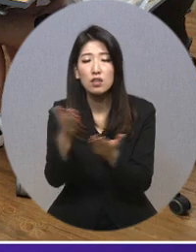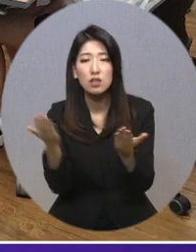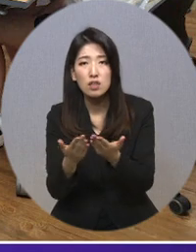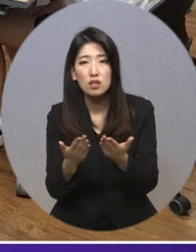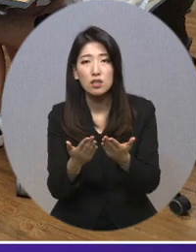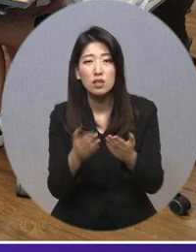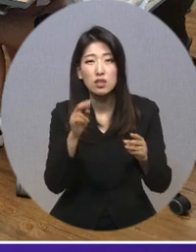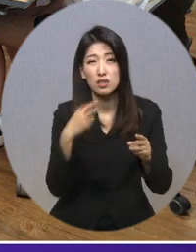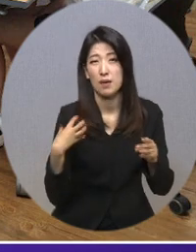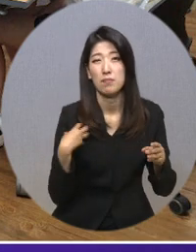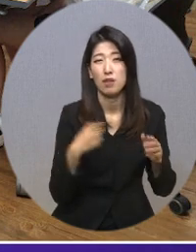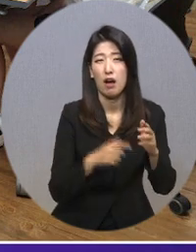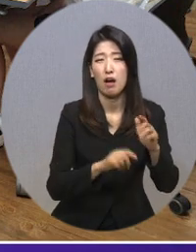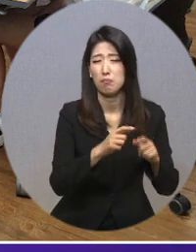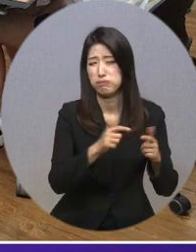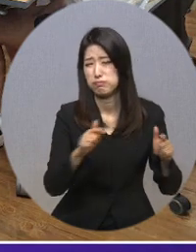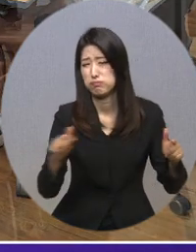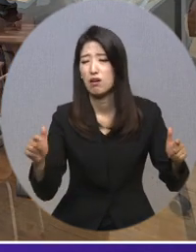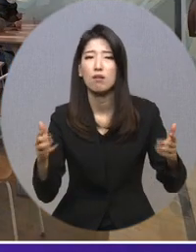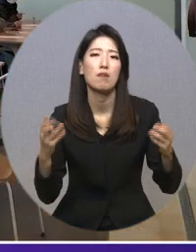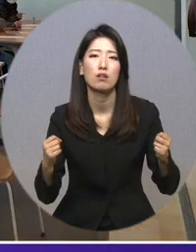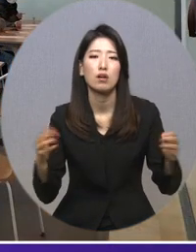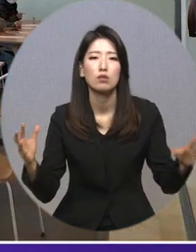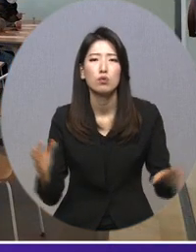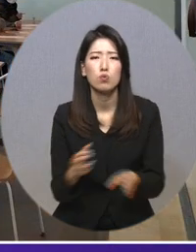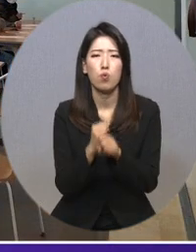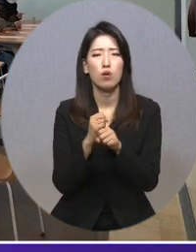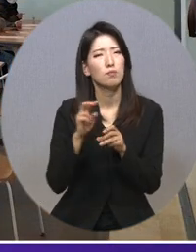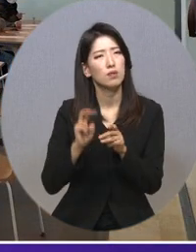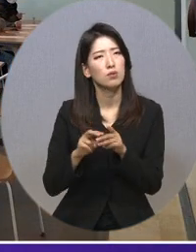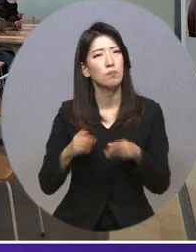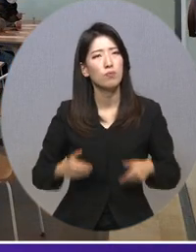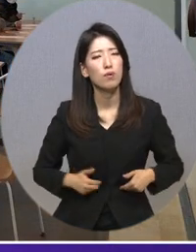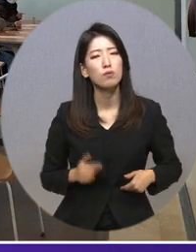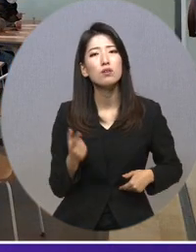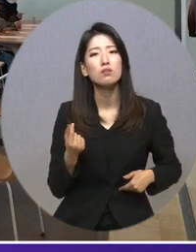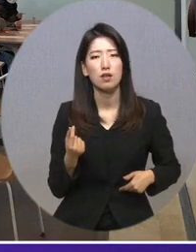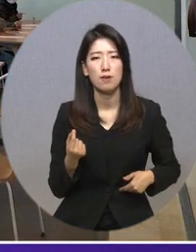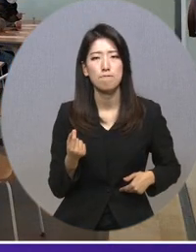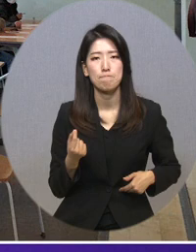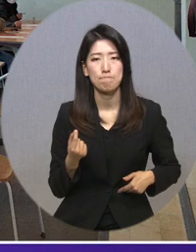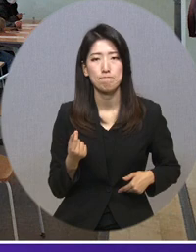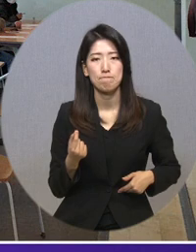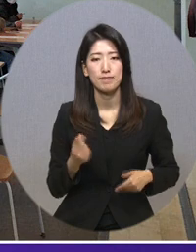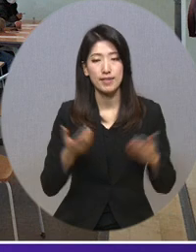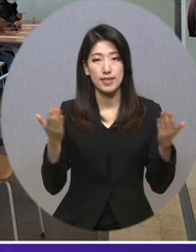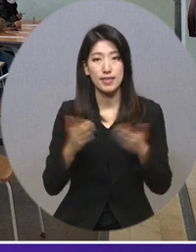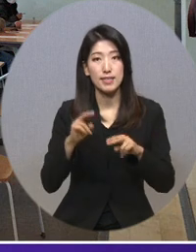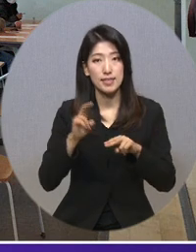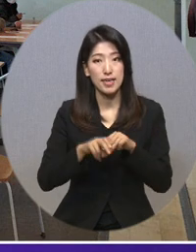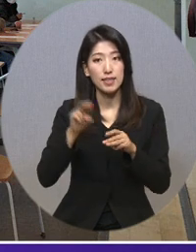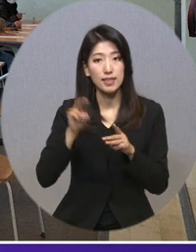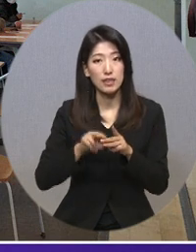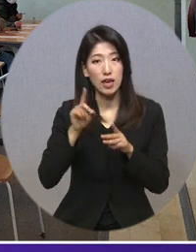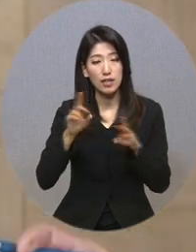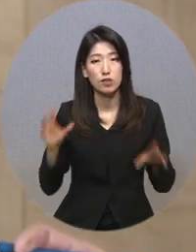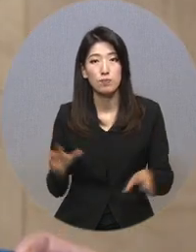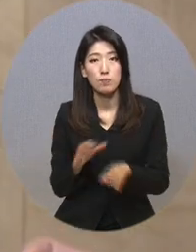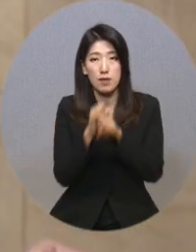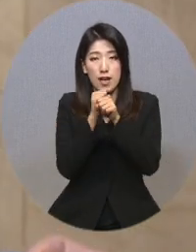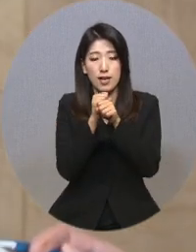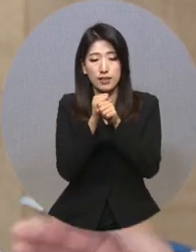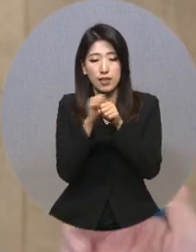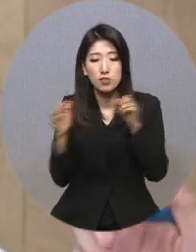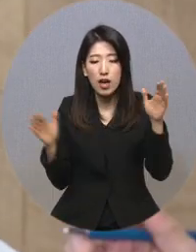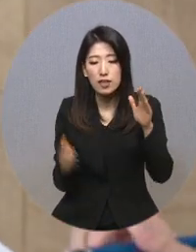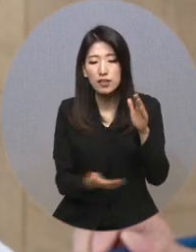취업 창업 지도가 안 돼요. 네네. 그래서 뭔가 중앙 통제도 하고 네. 원스톱으로 지원해줘야 되겠다 해서